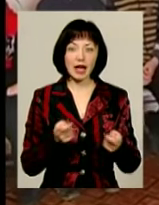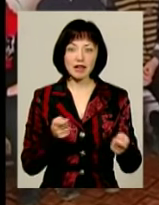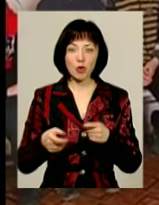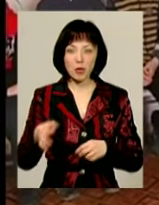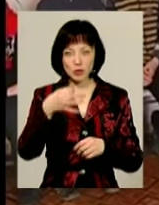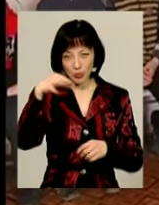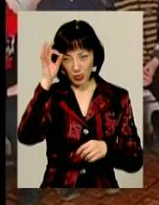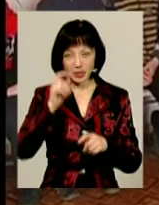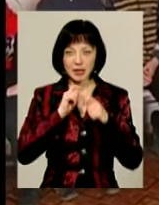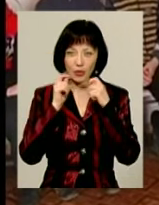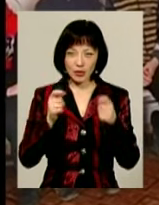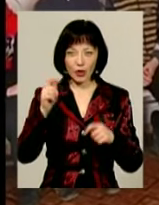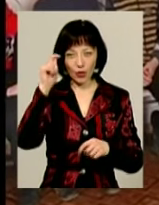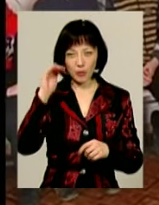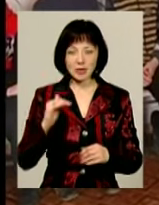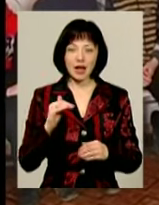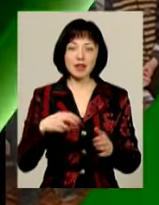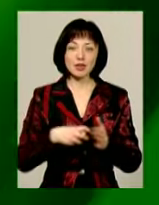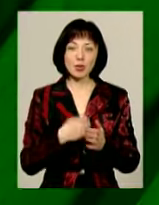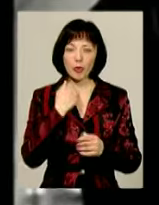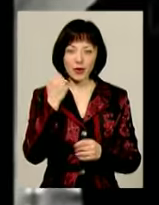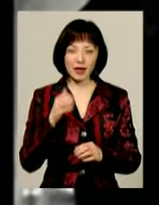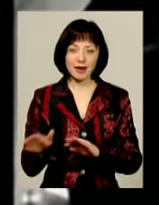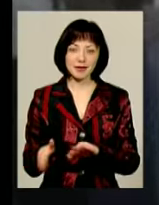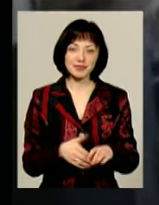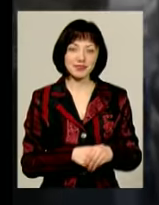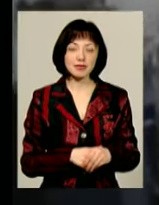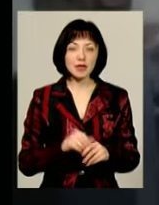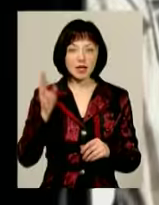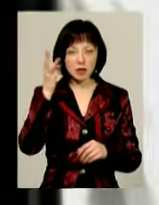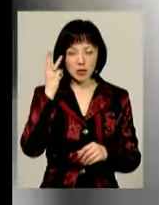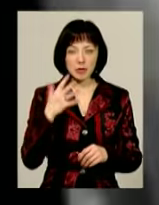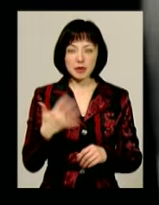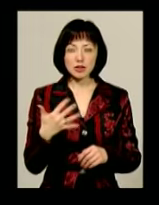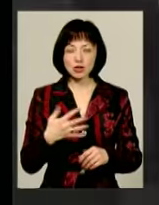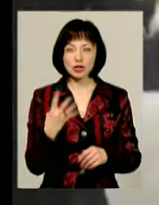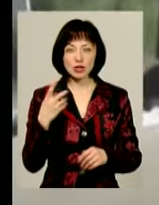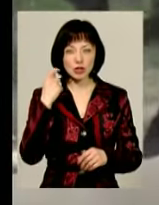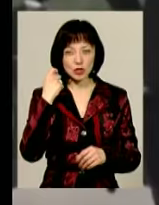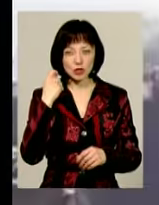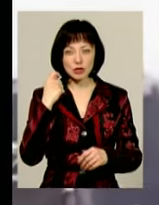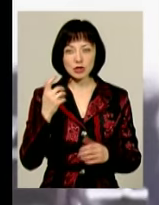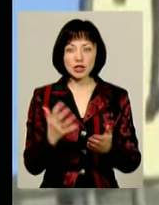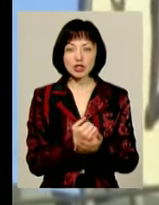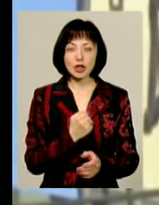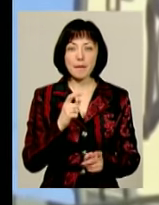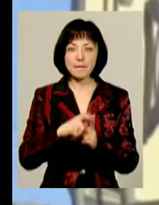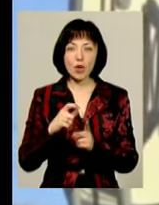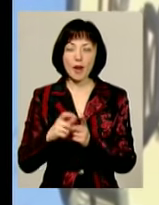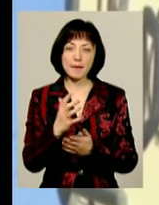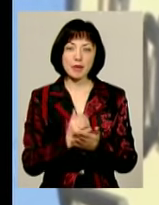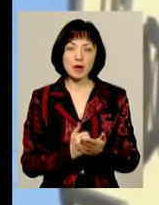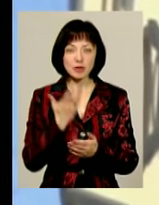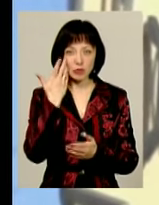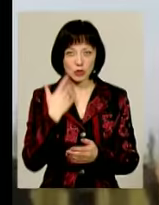обласної поліції нагородило хлопця листом подяки. На Хмельниччині у 54-річного чоловіка знайшли боєприпаси. Під